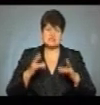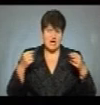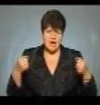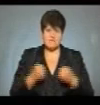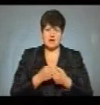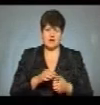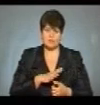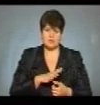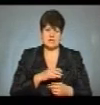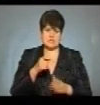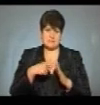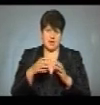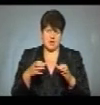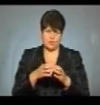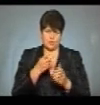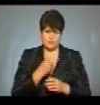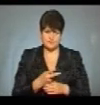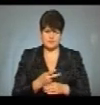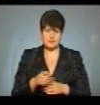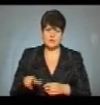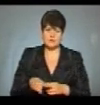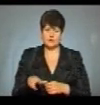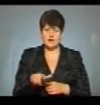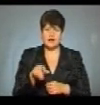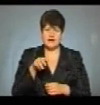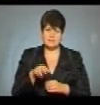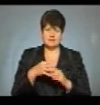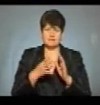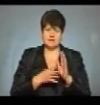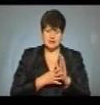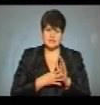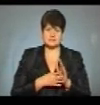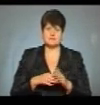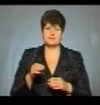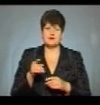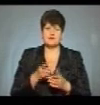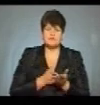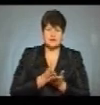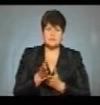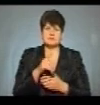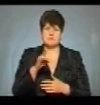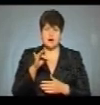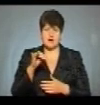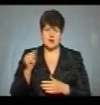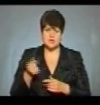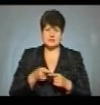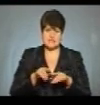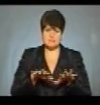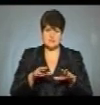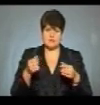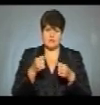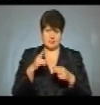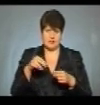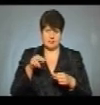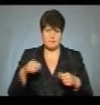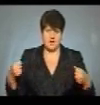група. Ми на автодорозі М-19 до Маново, Коваль, Чернівці, Тереблеча в напрямку Збаража. Це місце дорожньо-транспортної пригоди.